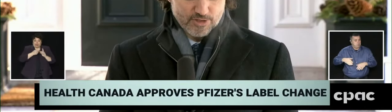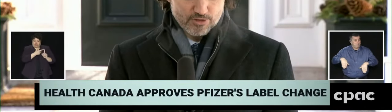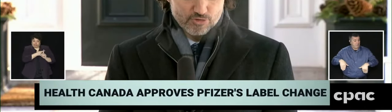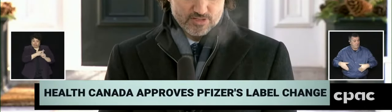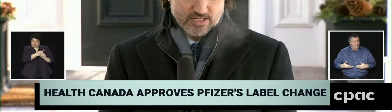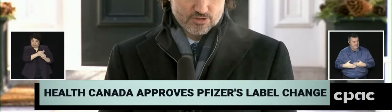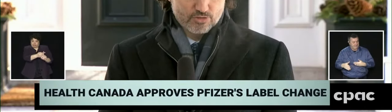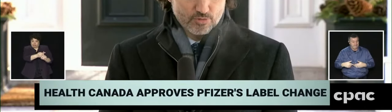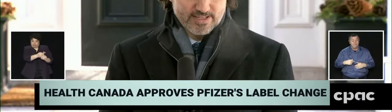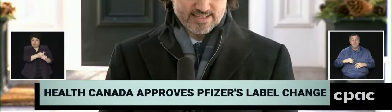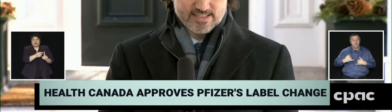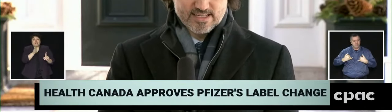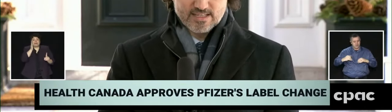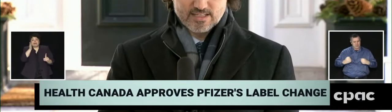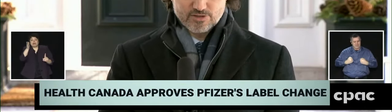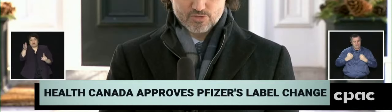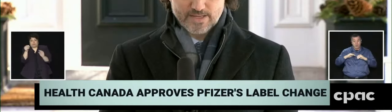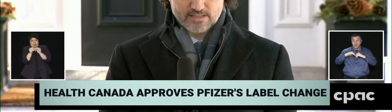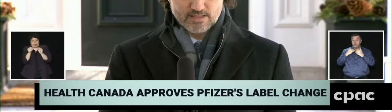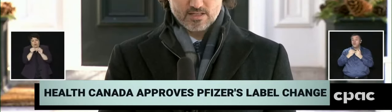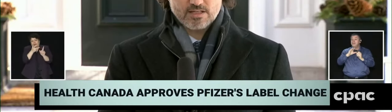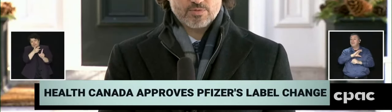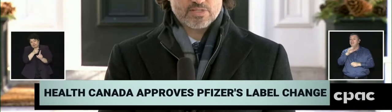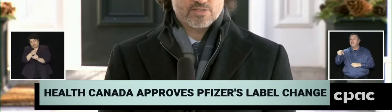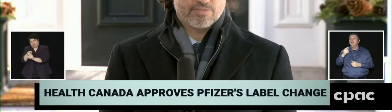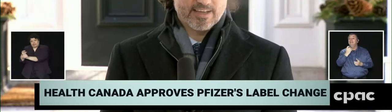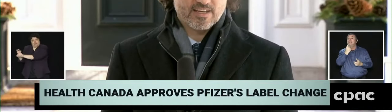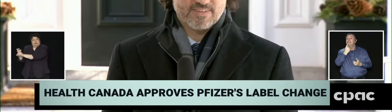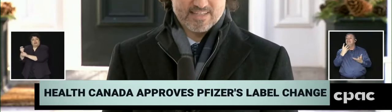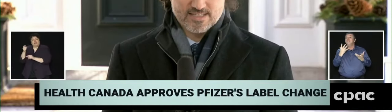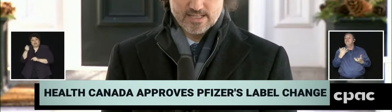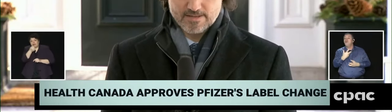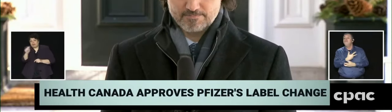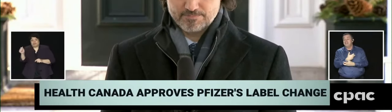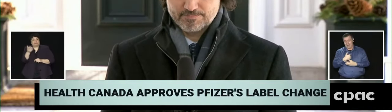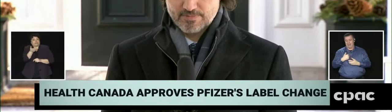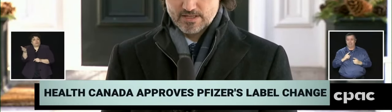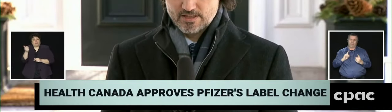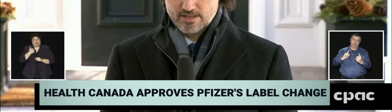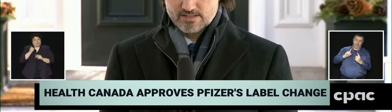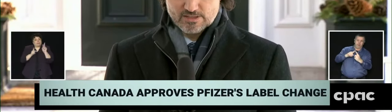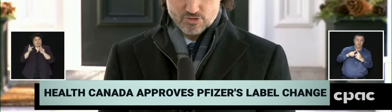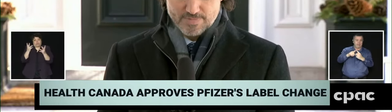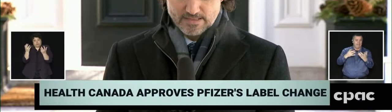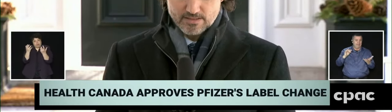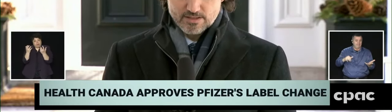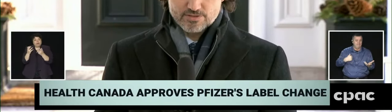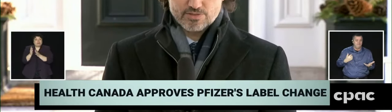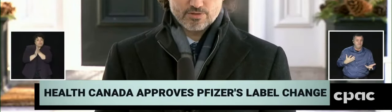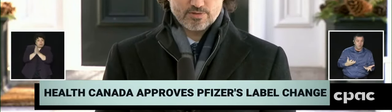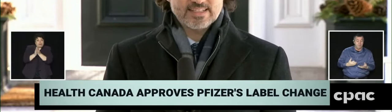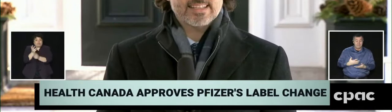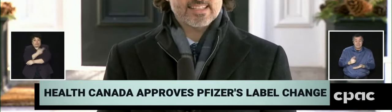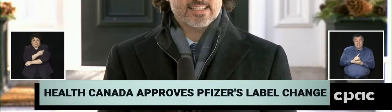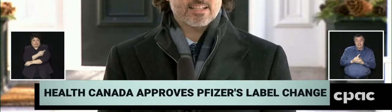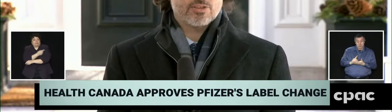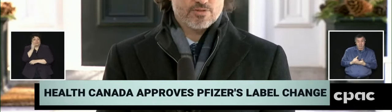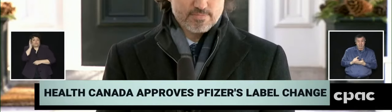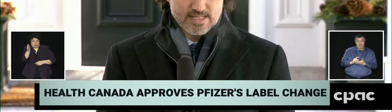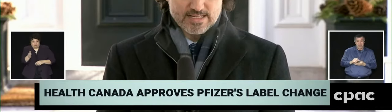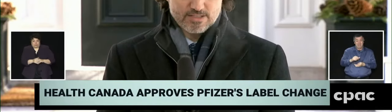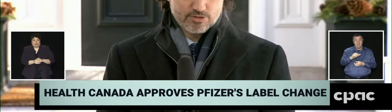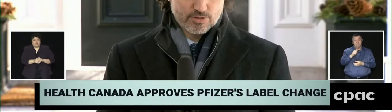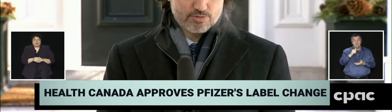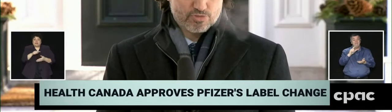ces efforts jusqu'à ce que tous les Canadiens qui le souhaitent puissent se faire vacciner. Cette semaine, ce sont des dizaines